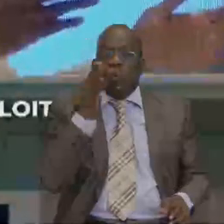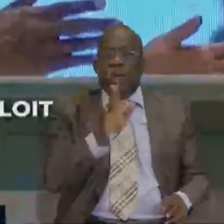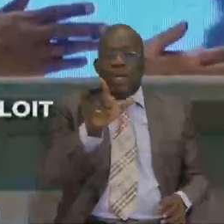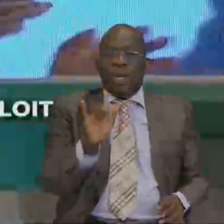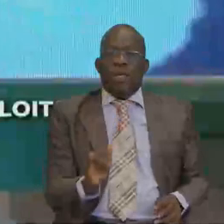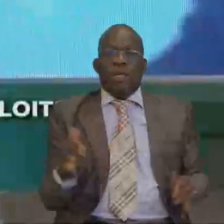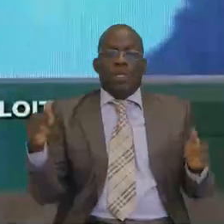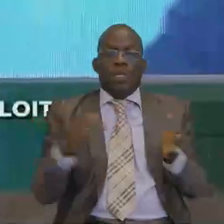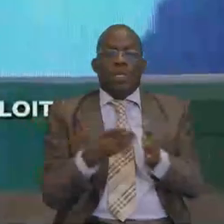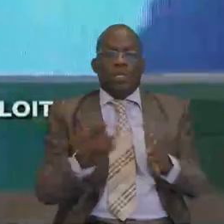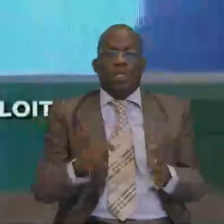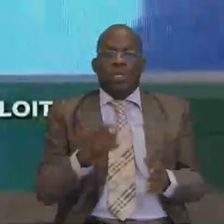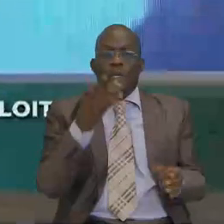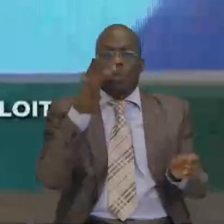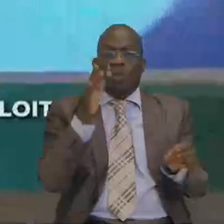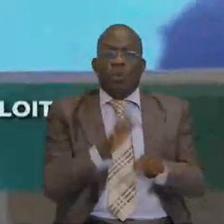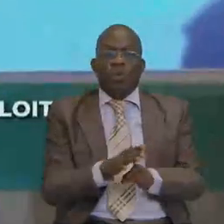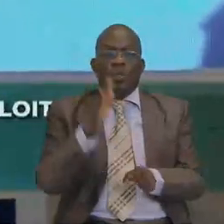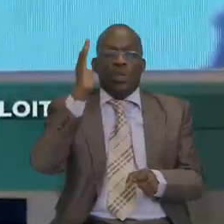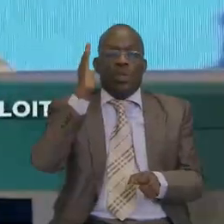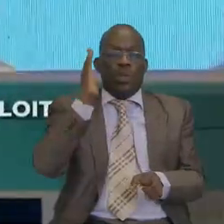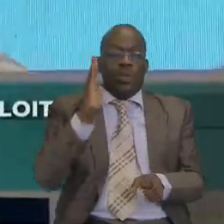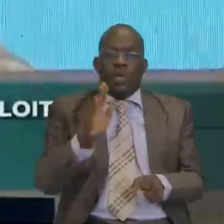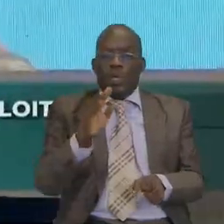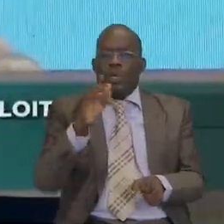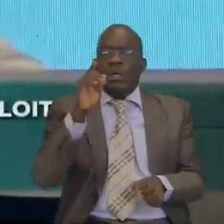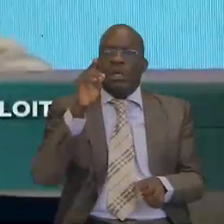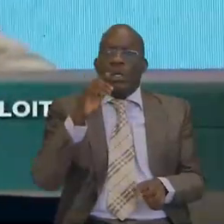Daniel 12, 32.